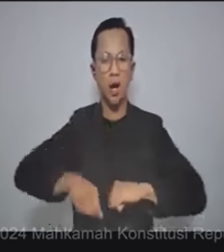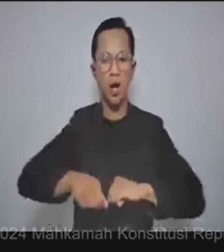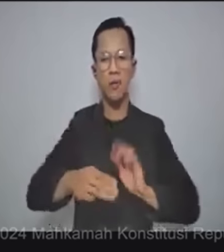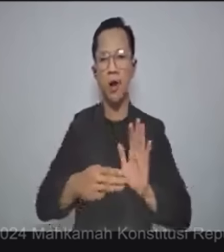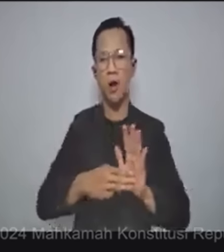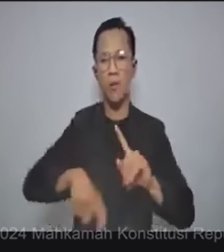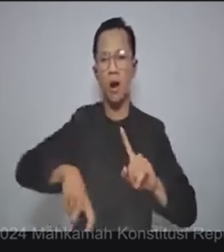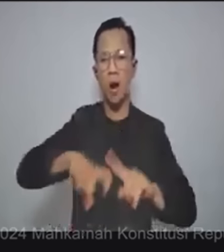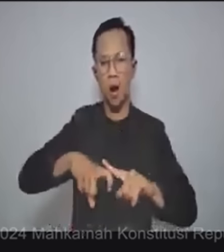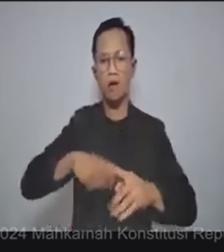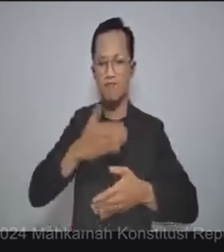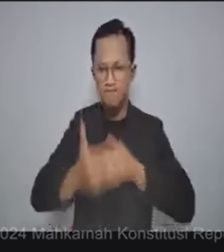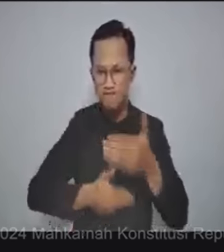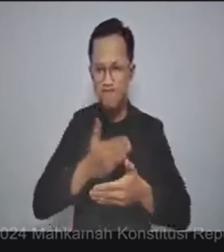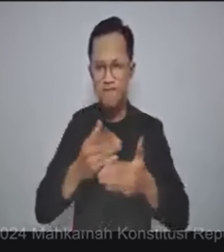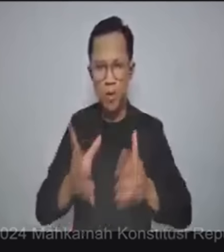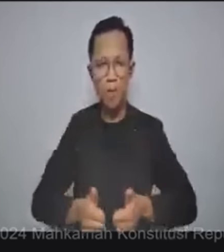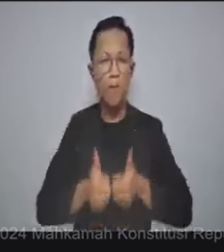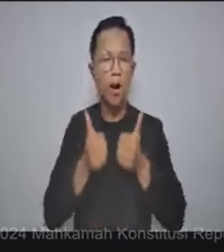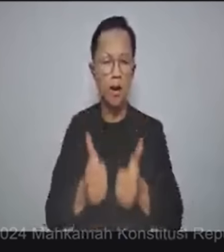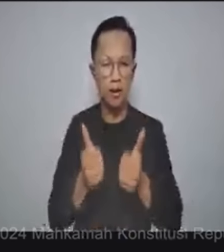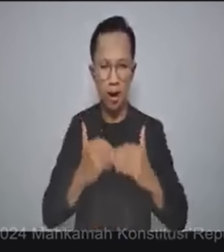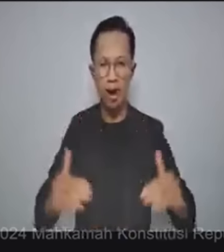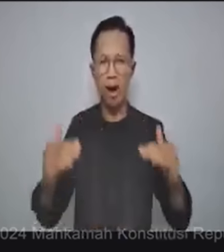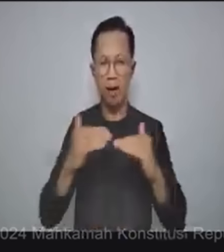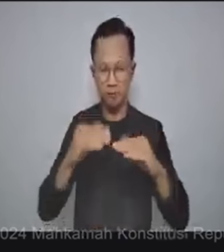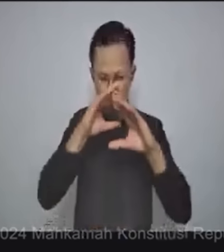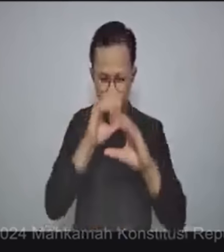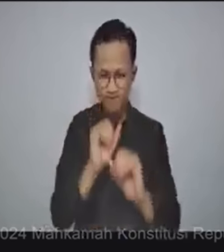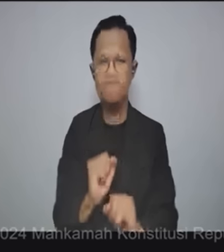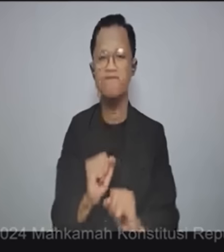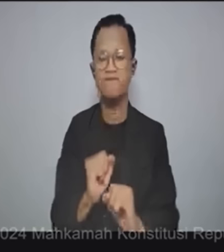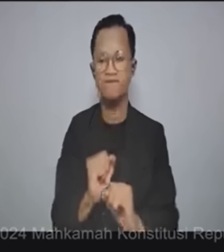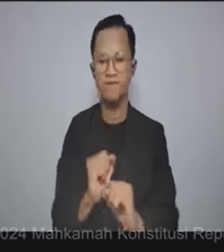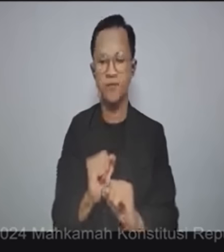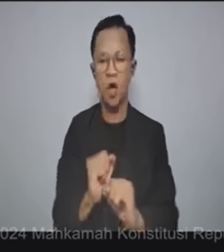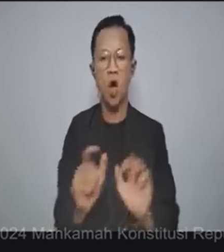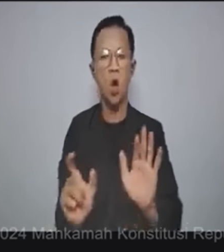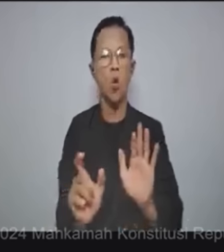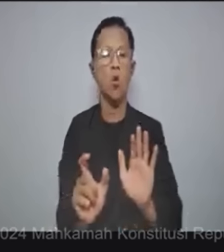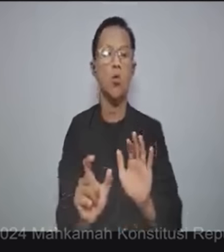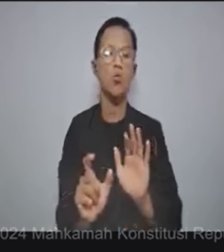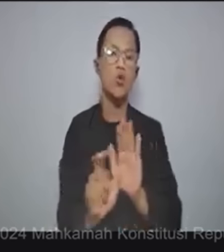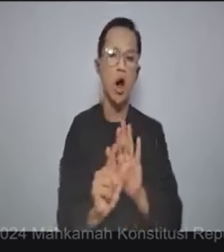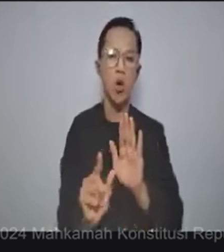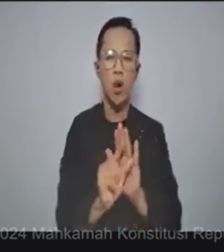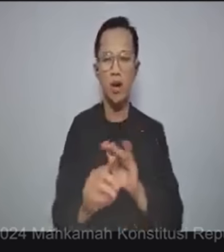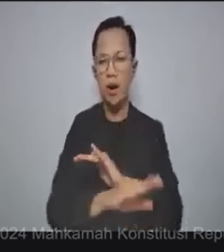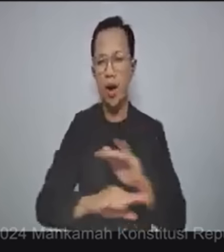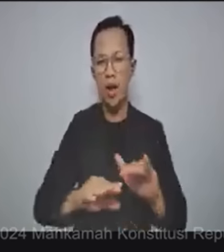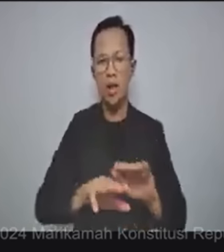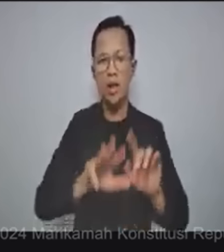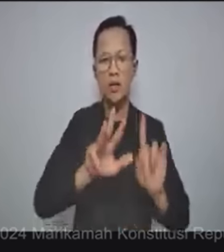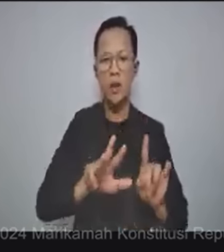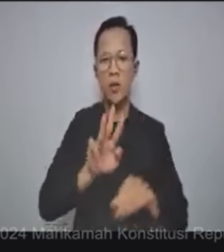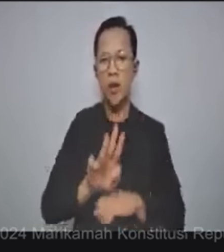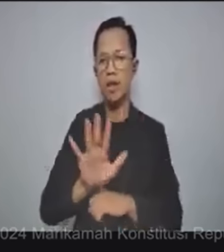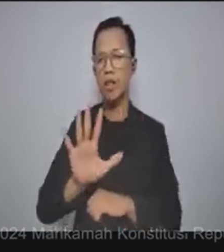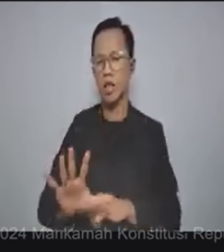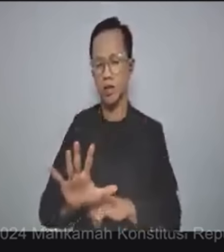dan seadil-adilnya Memegang teguh undang-undang Dasar Negara Republik Indonesia tahun 1945